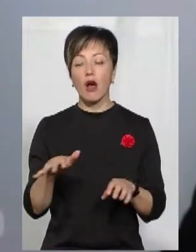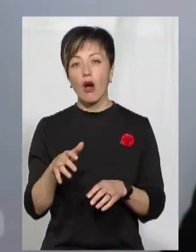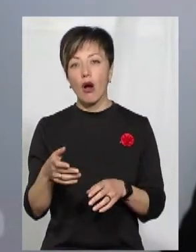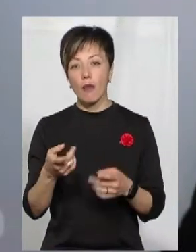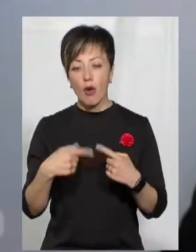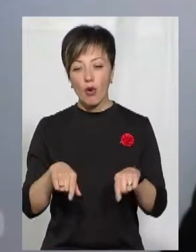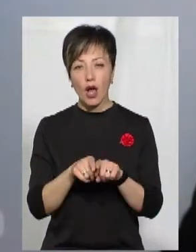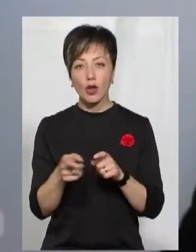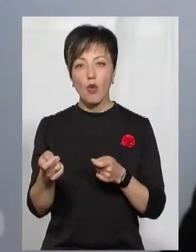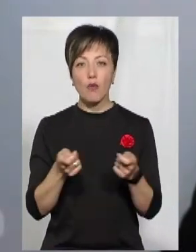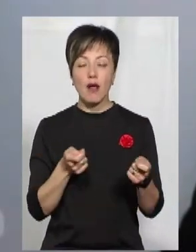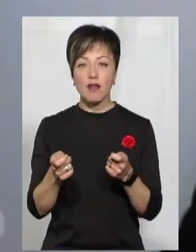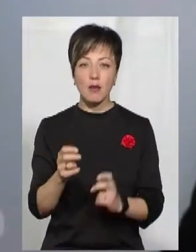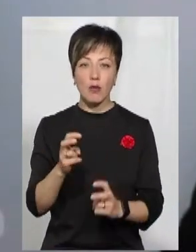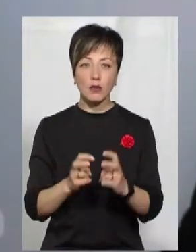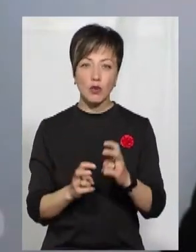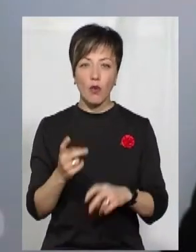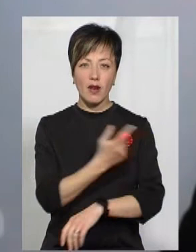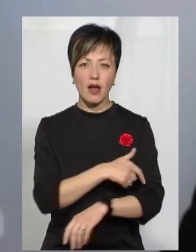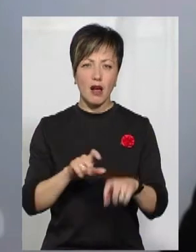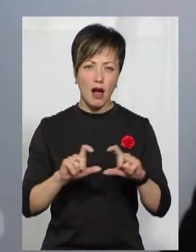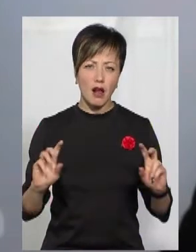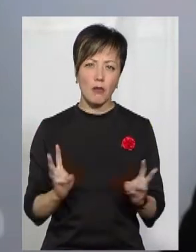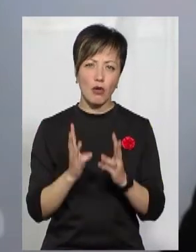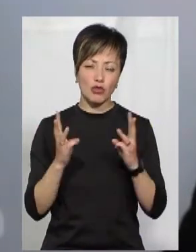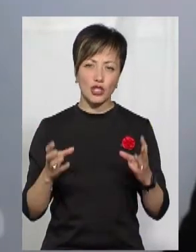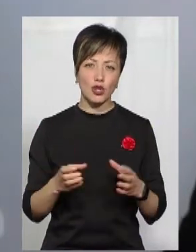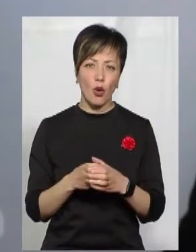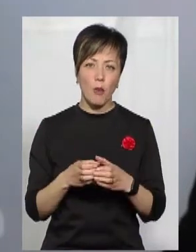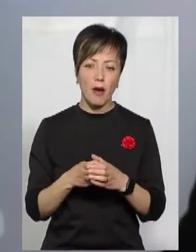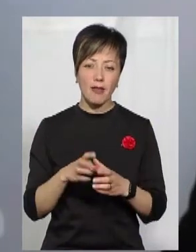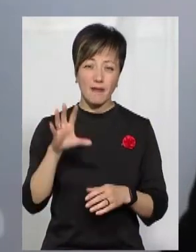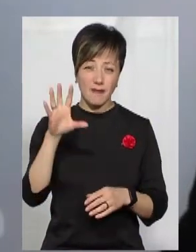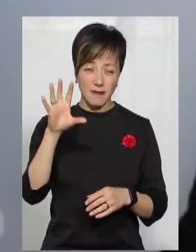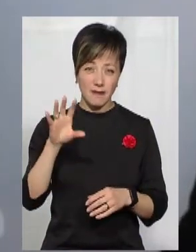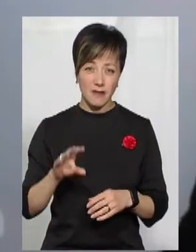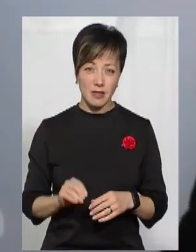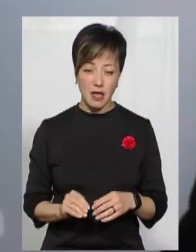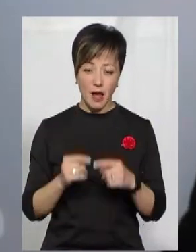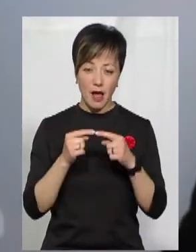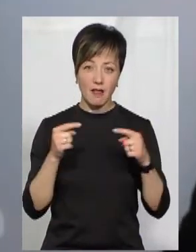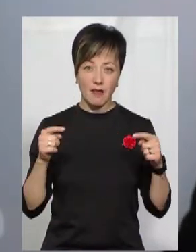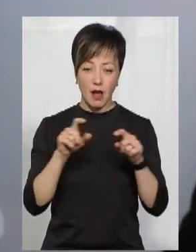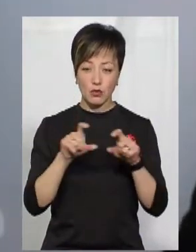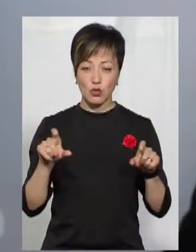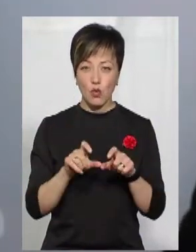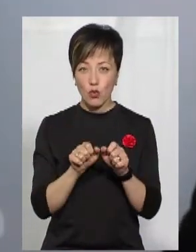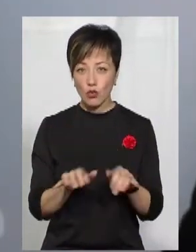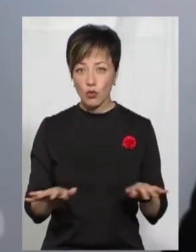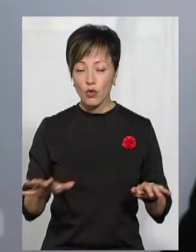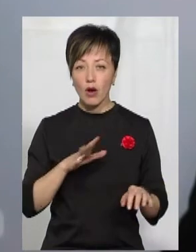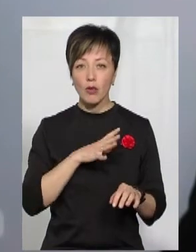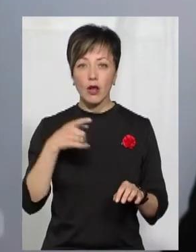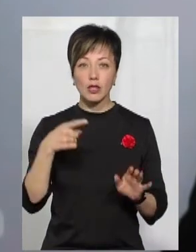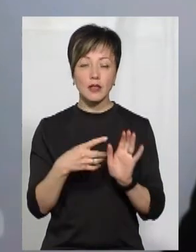управління промисловістю, лікарні, пожежні команди, тобто вся інфраструктура, яка існувала в